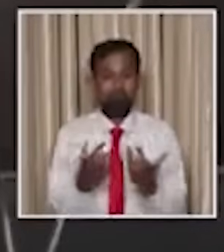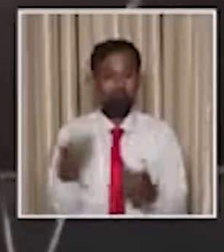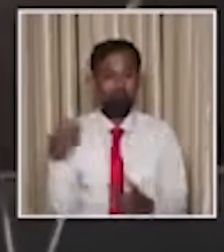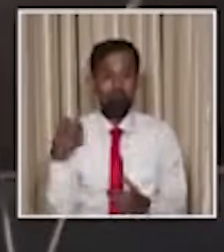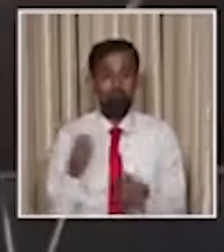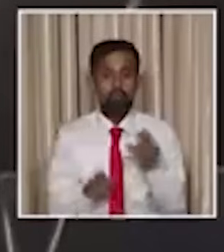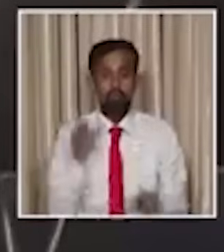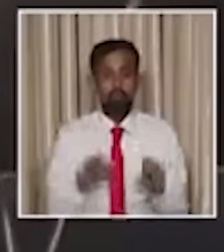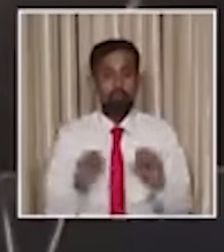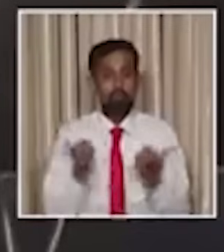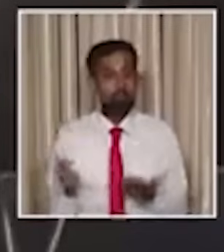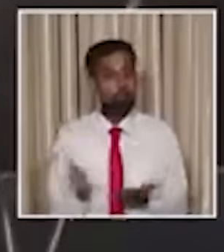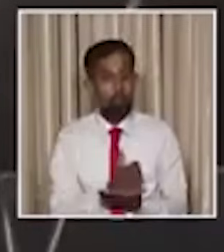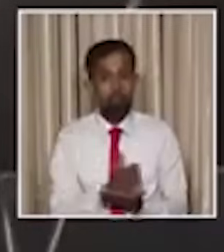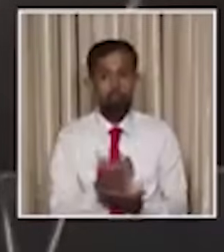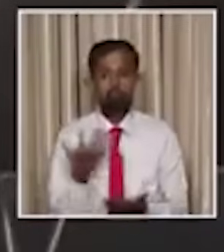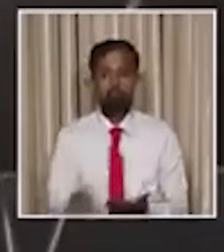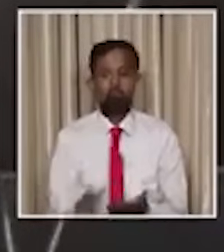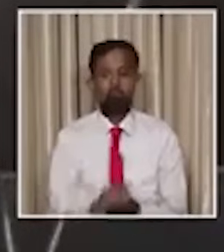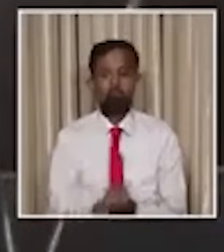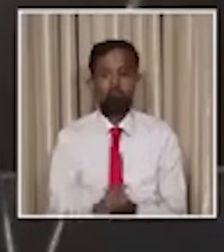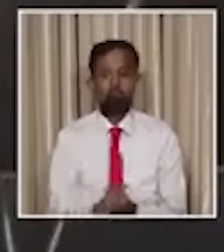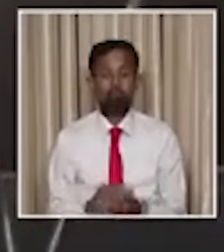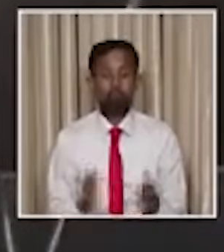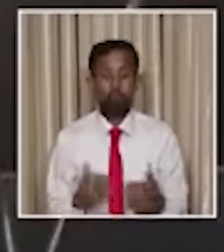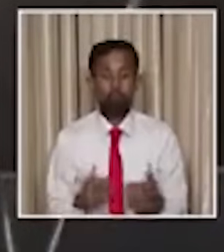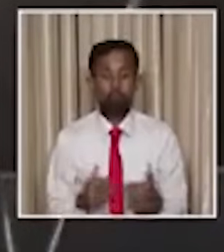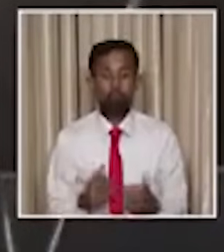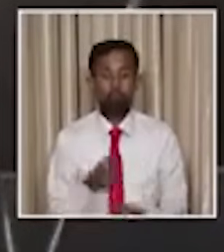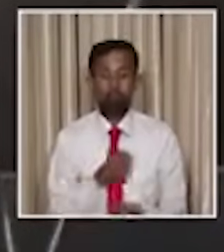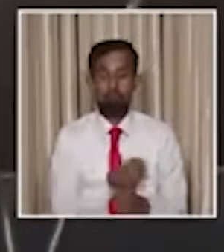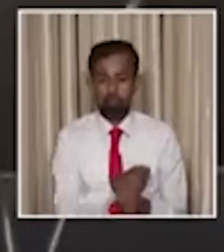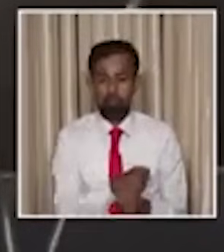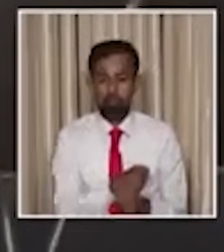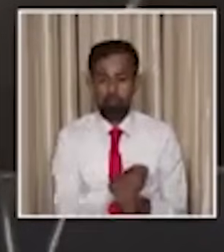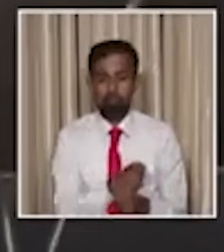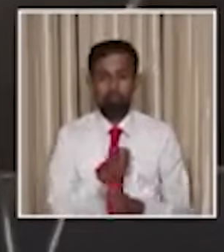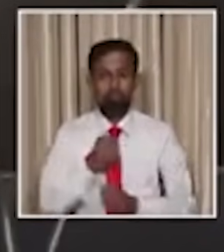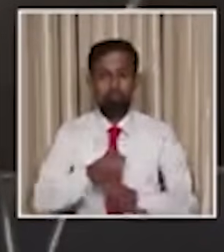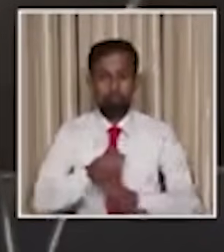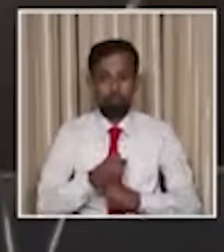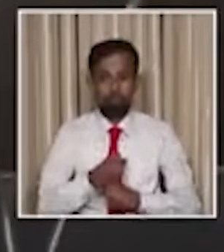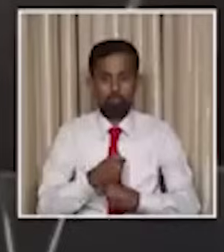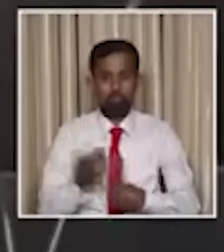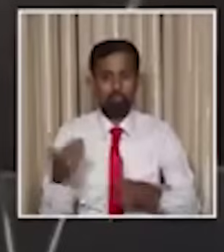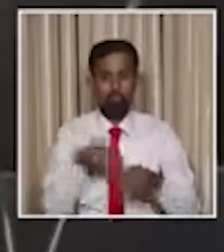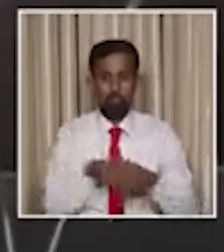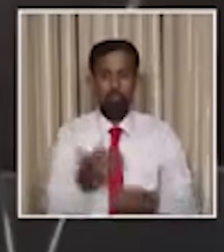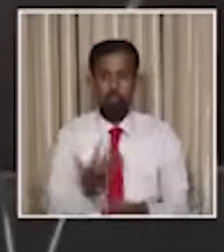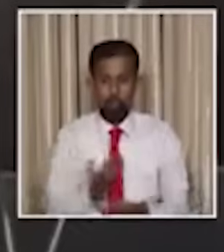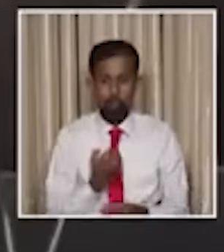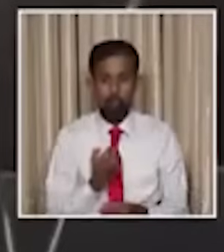நாசமாக்கப்பட்டிருக்கிறது. அது மாத்திரமல்ல, ஆட்சி கதிரையிலே ஏற வேண்டும் என்பதற்காக இந்த அநியாயத்தை செய்தீர்கள் என்று இன்று சர்வதேச ஊடகம்